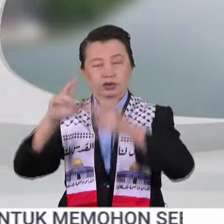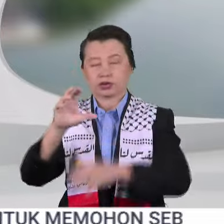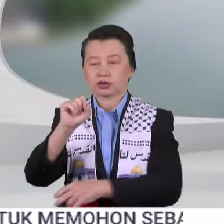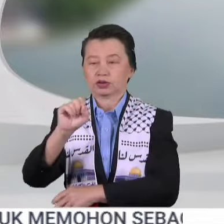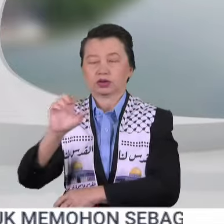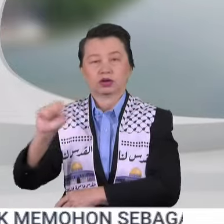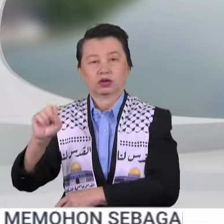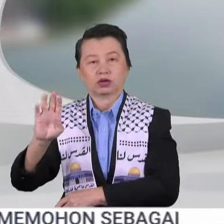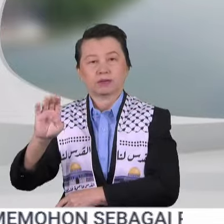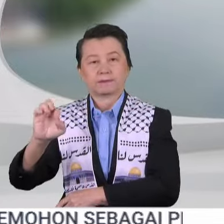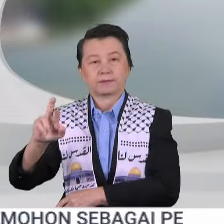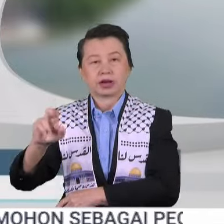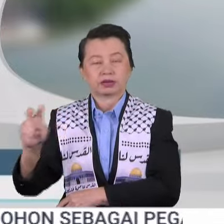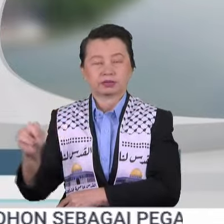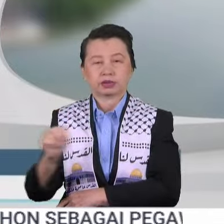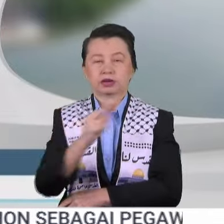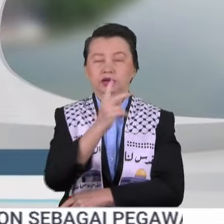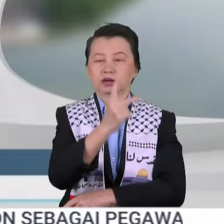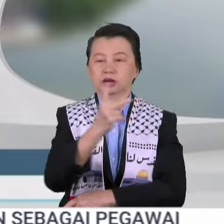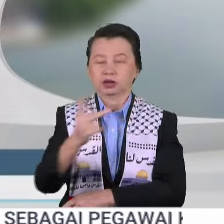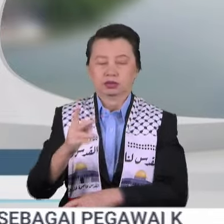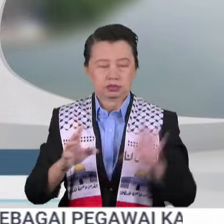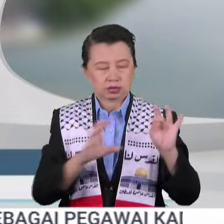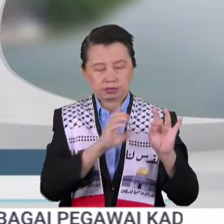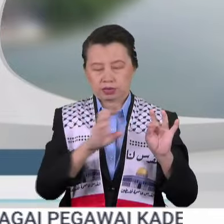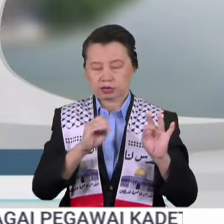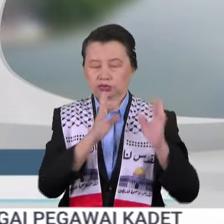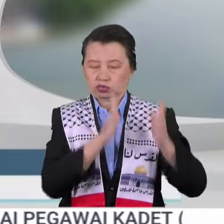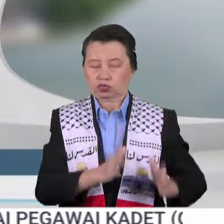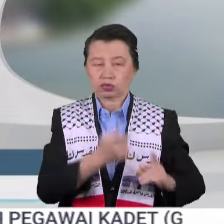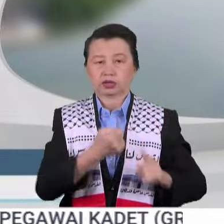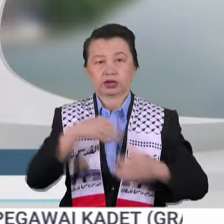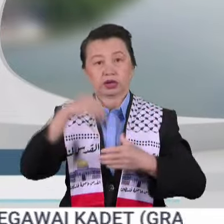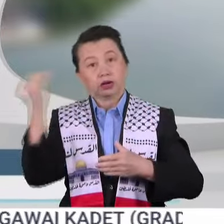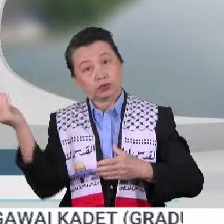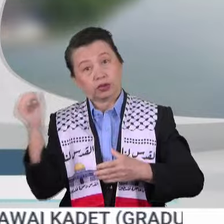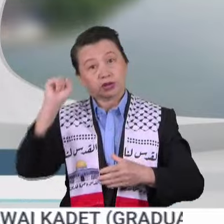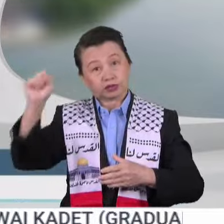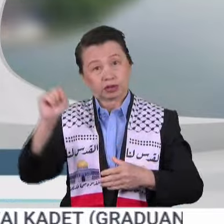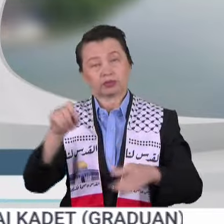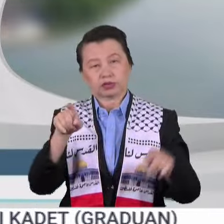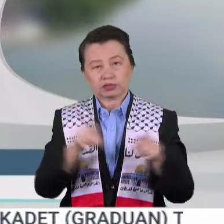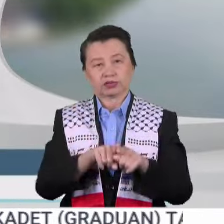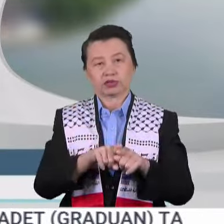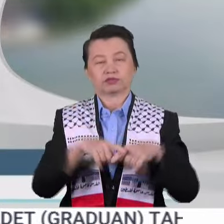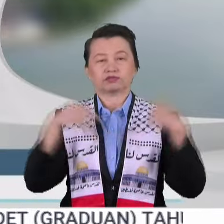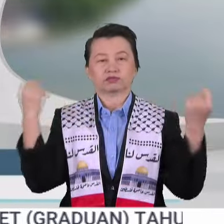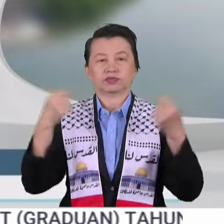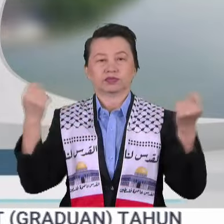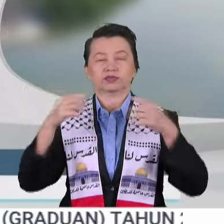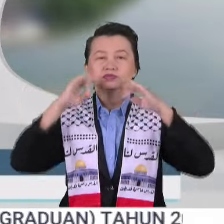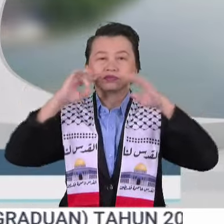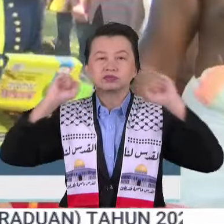Lokawi, Kota Kinabalu, kira-kira 800 penganut Hindu termasuk dari luar Sabah turut menyambut perayaan